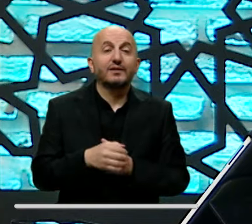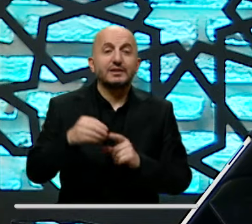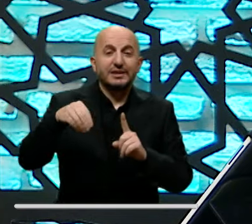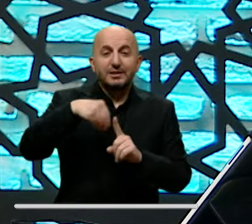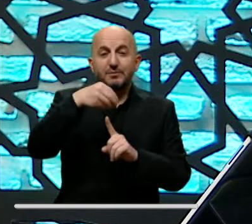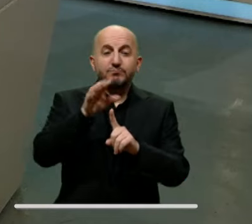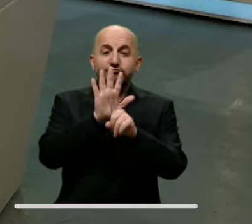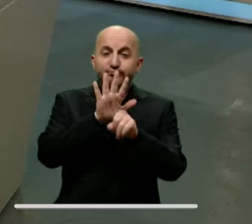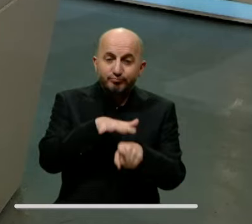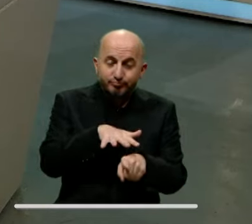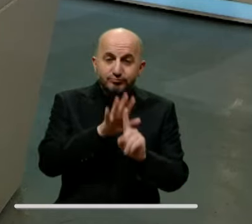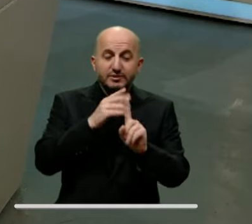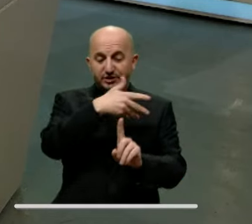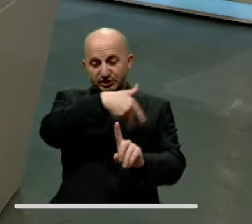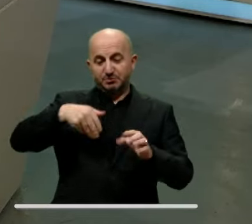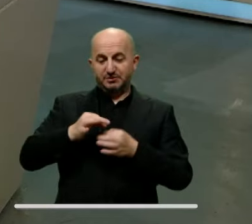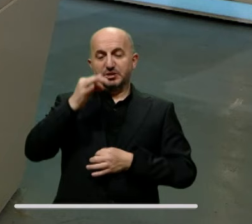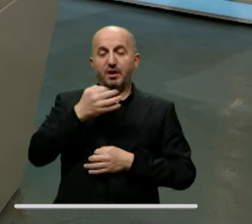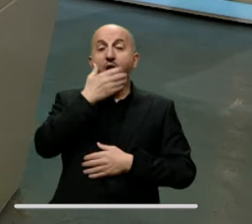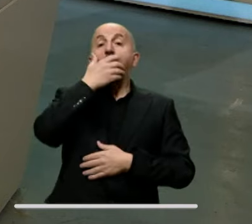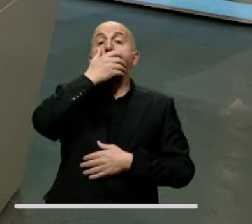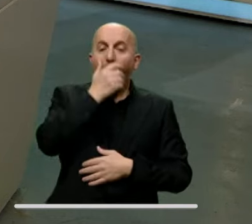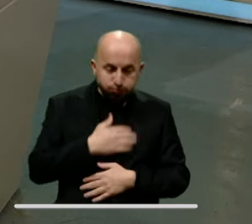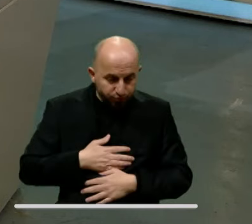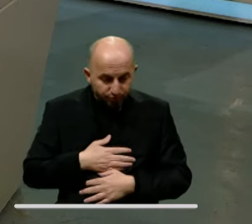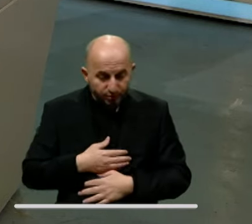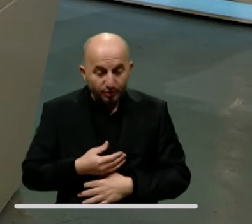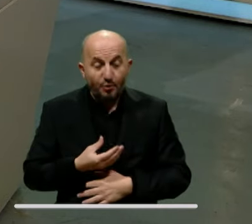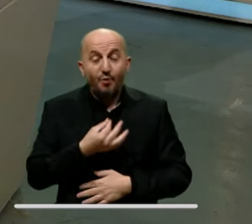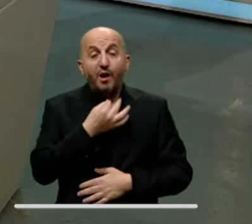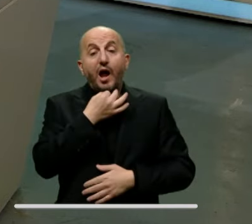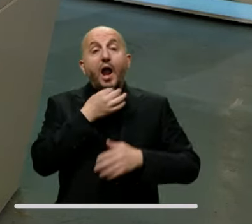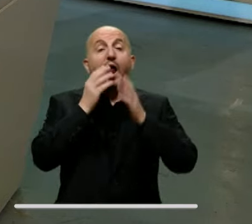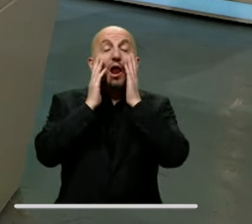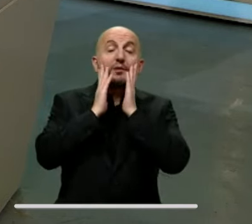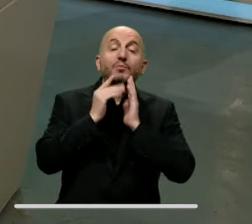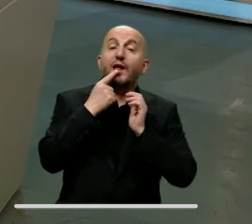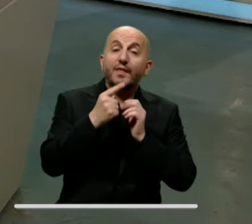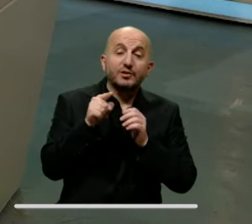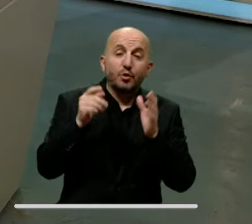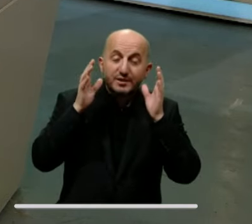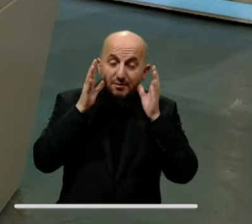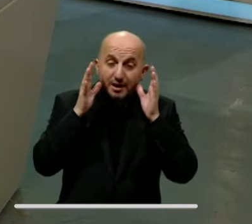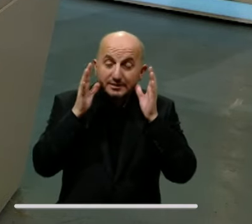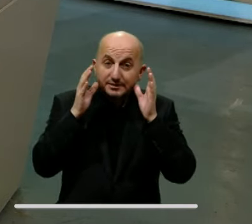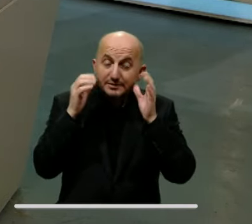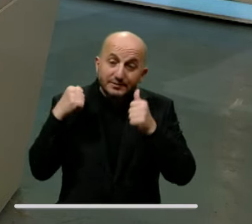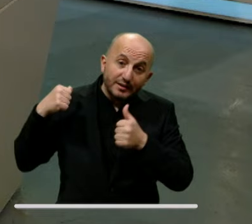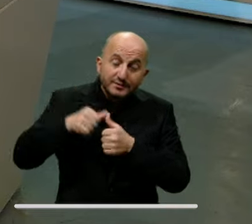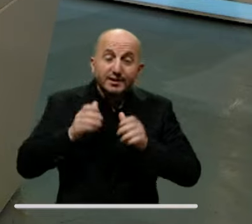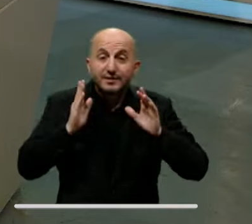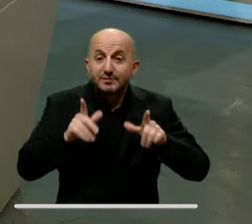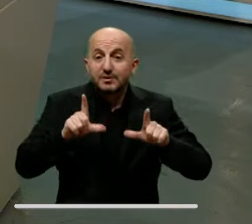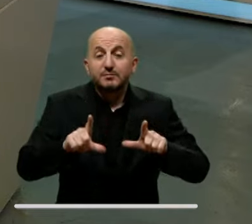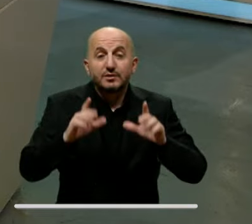namaz kıldırırken Cennetten birisi hapşırarak Çok şükür elhamdülillah derse onu namaza tekrar iade mi olacak